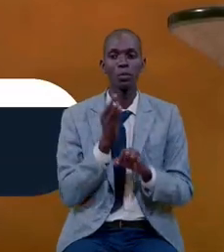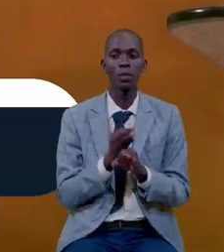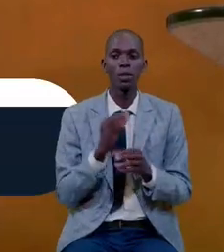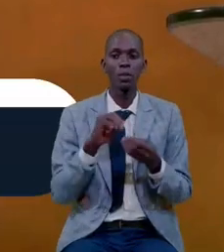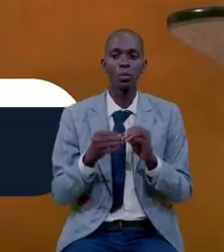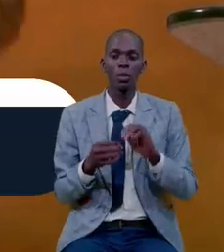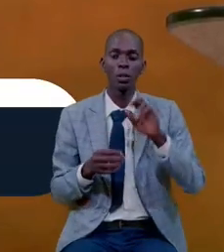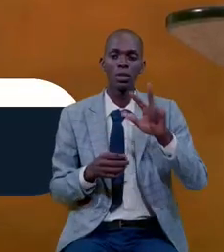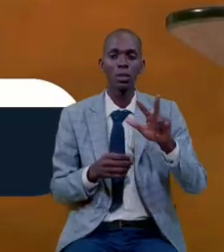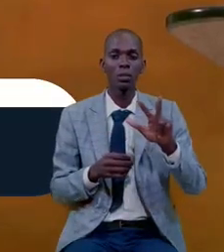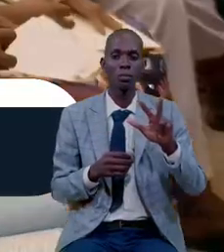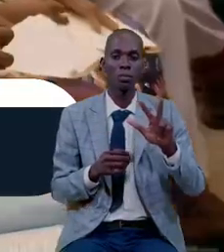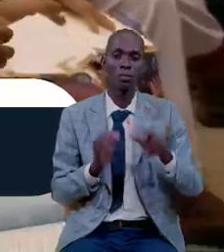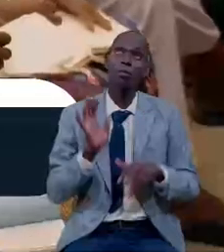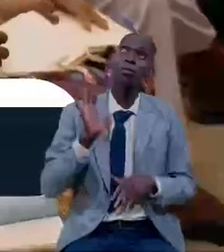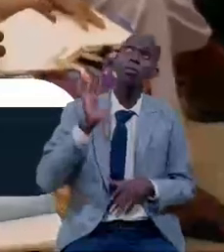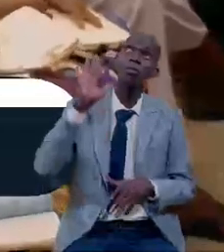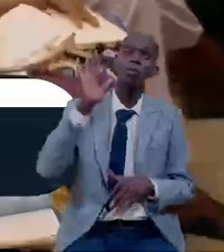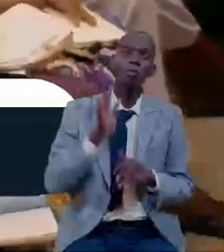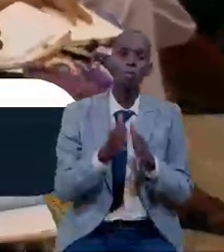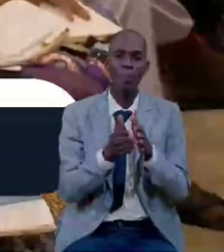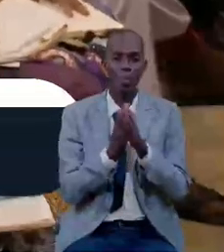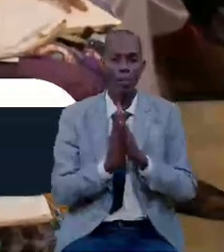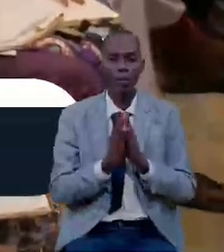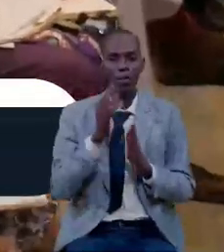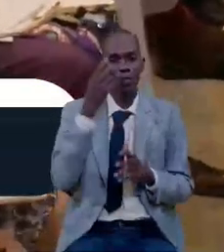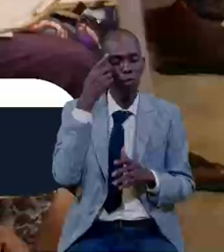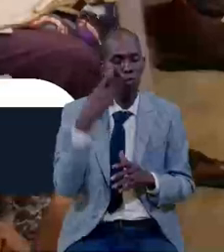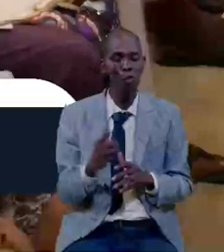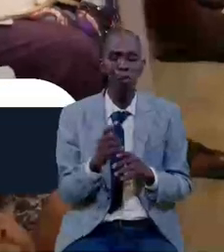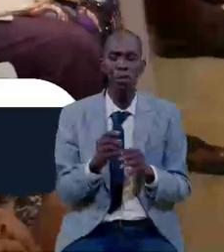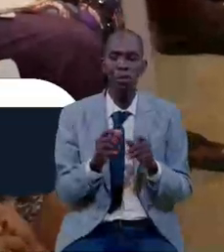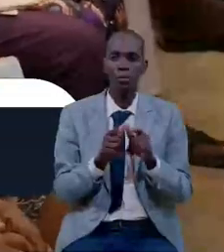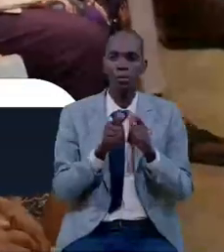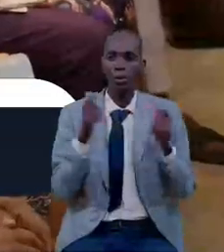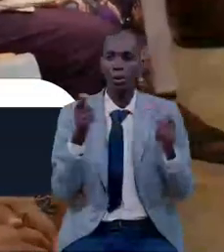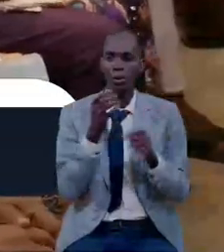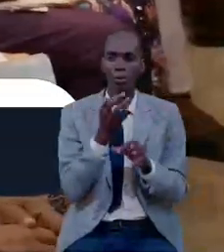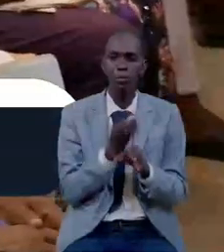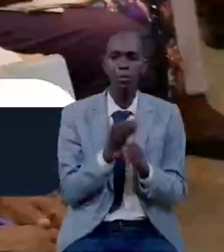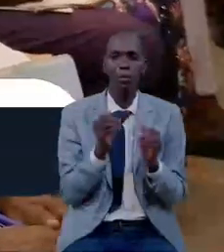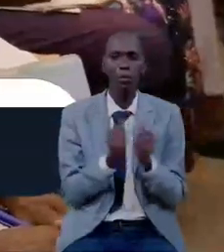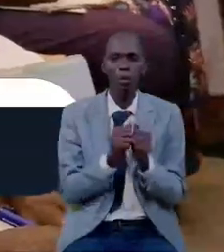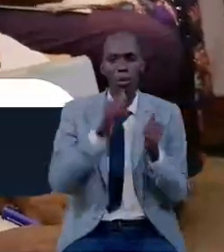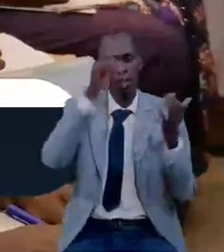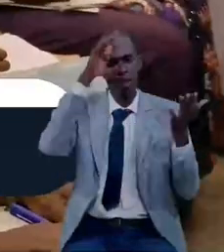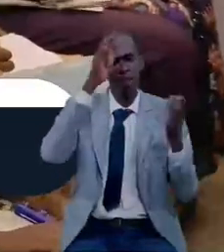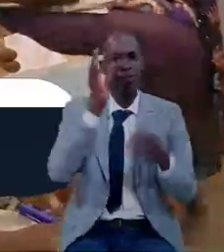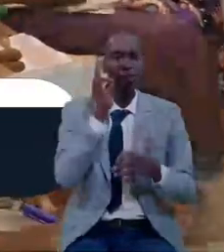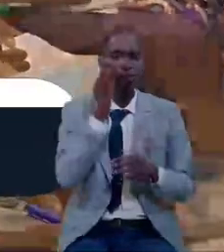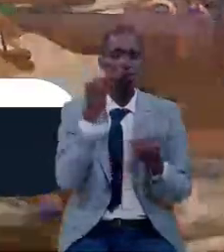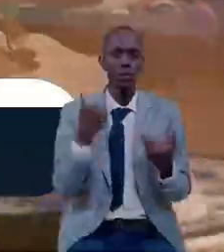Son exigence d'une foi explicite avec des fruits attendus. Nous allons au premier